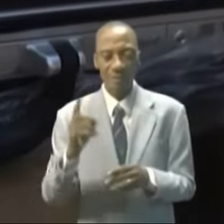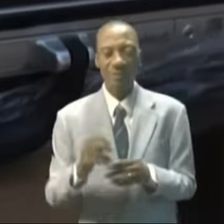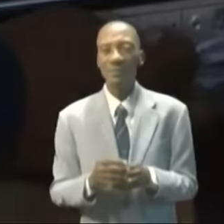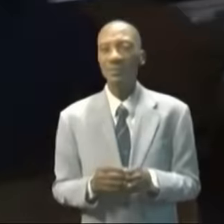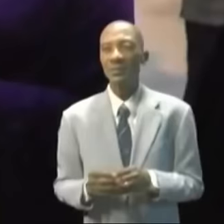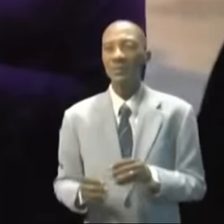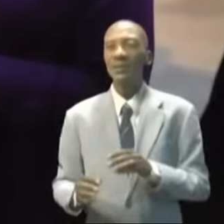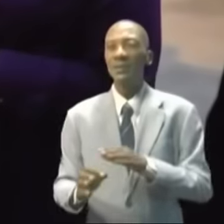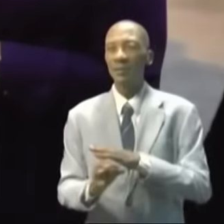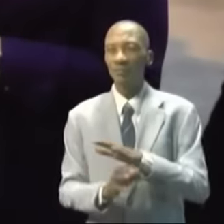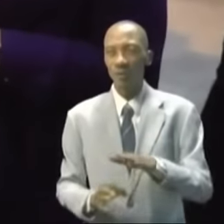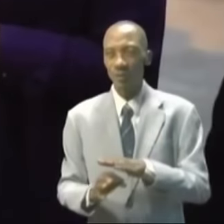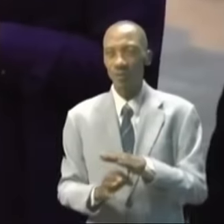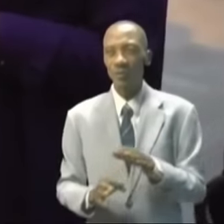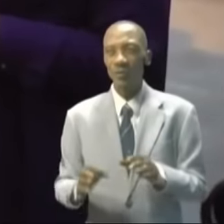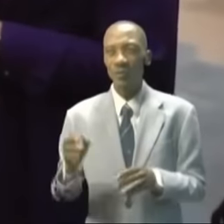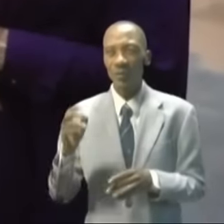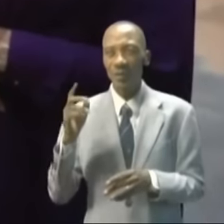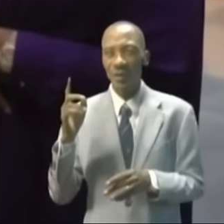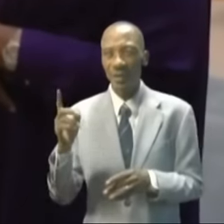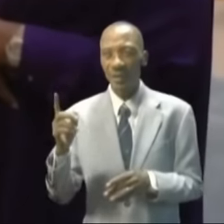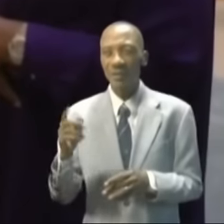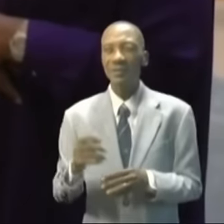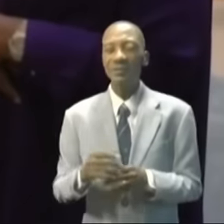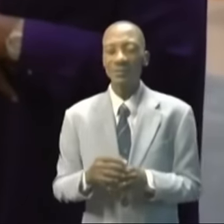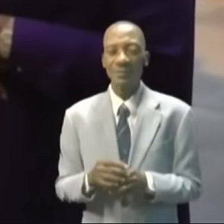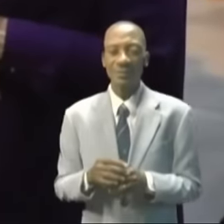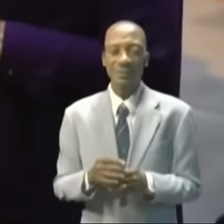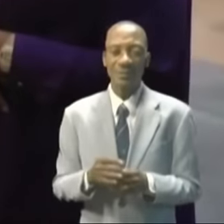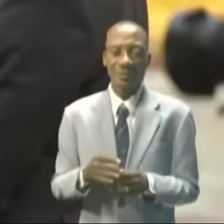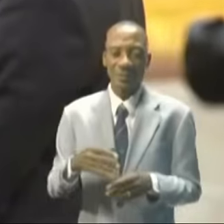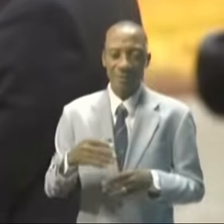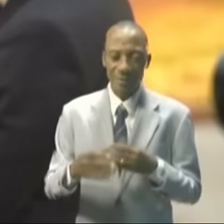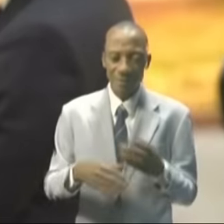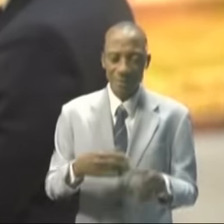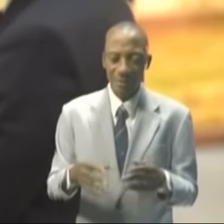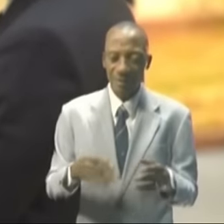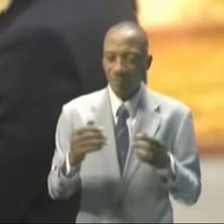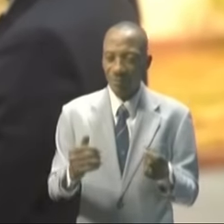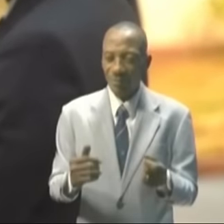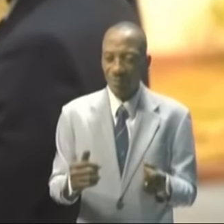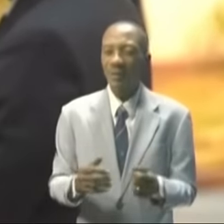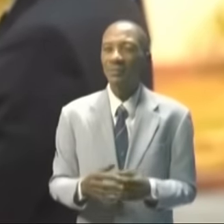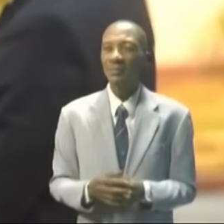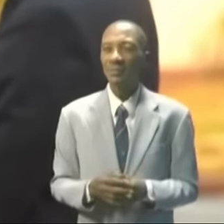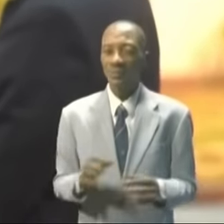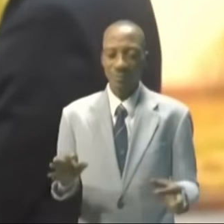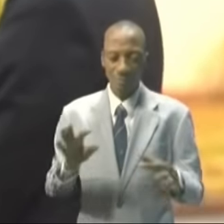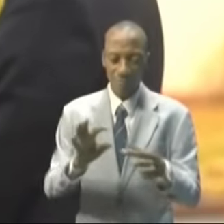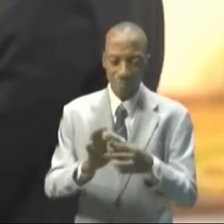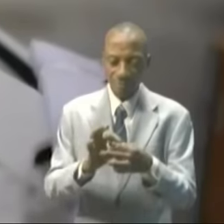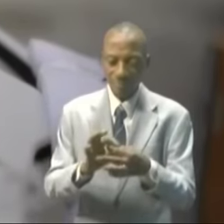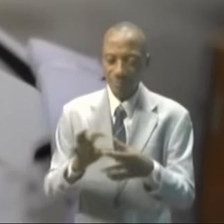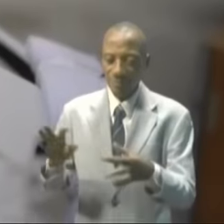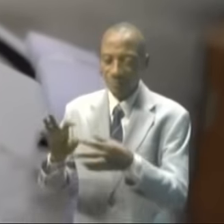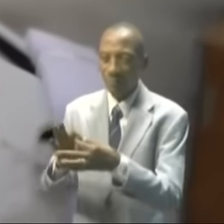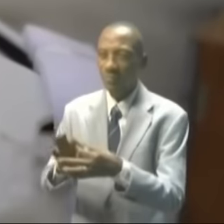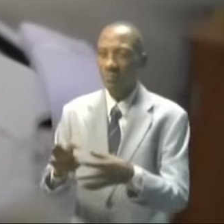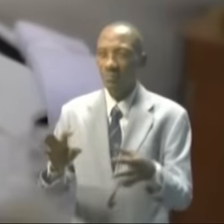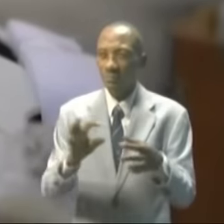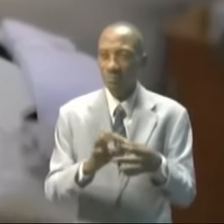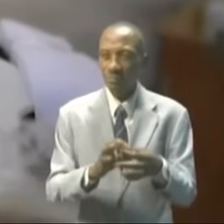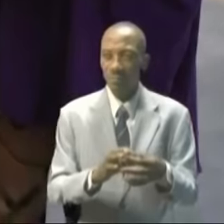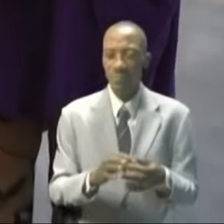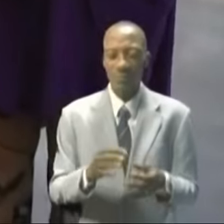contribuer à l'amélioration de capacités de diagnostic et de traitement de pathologies liées au fonctionnement du cœur, des reins et de